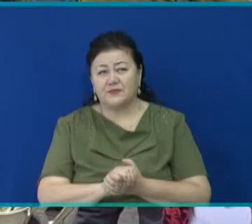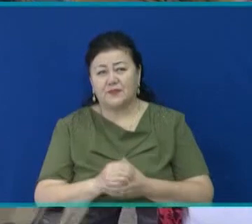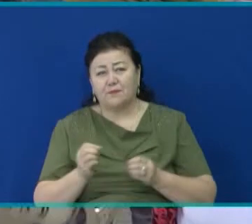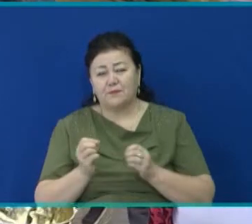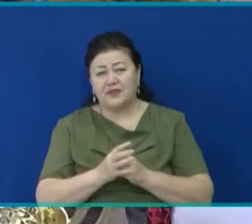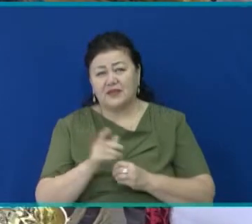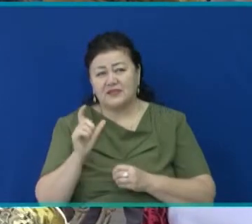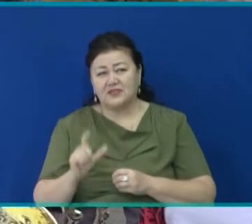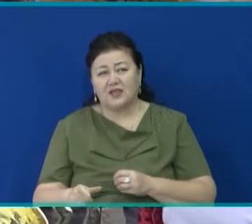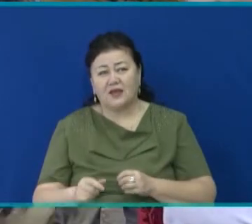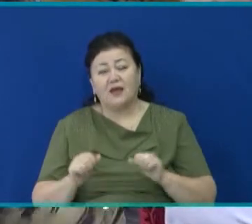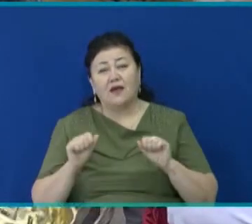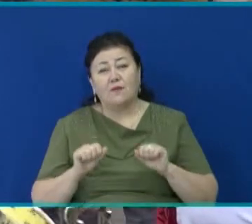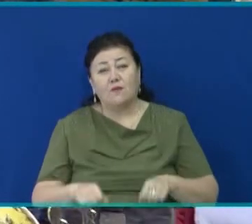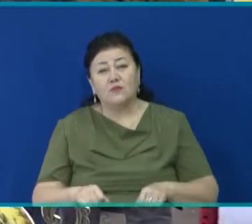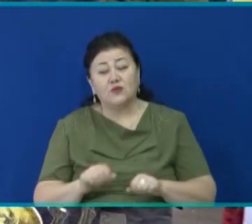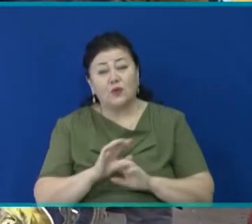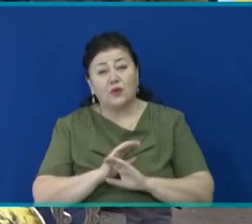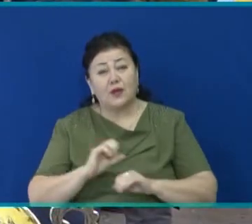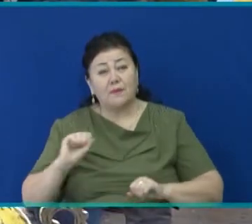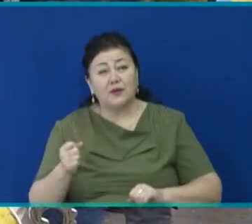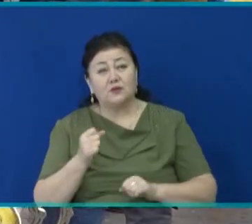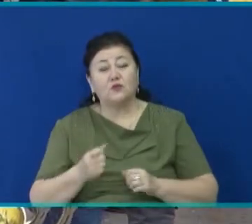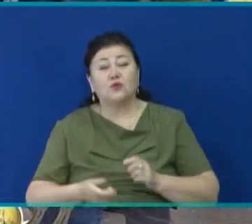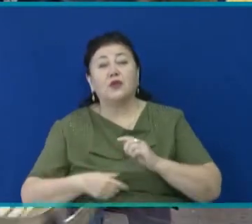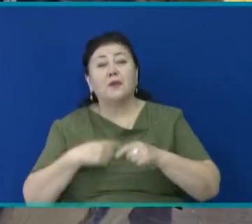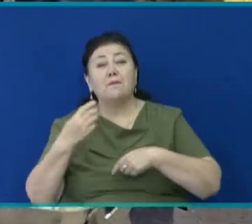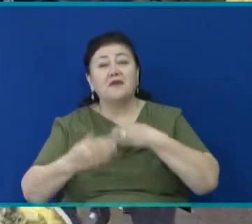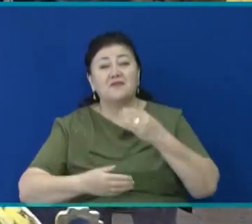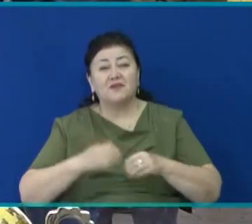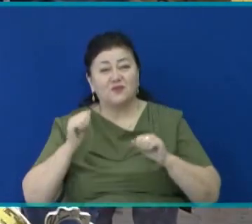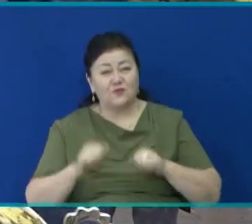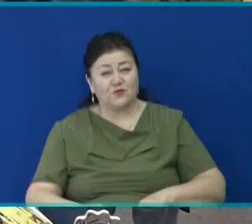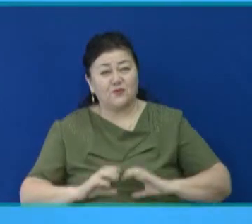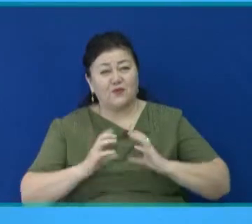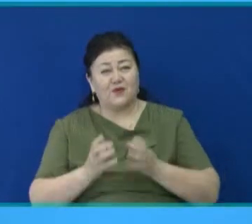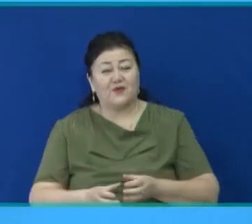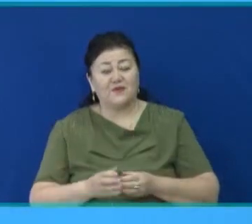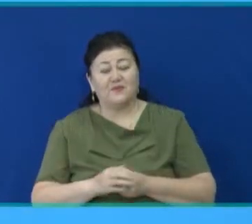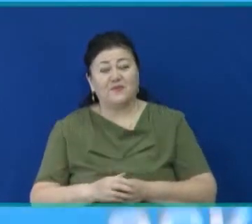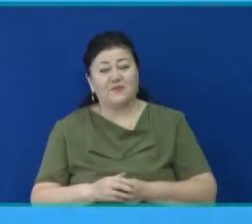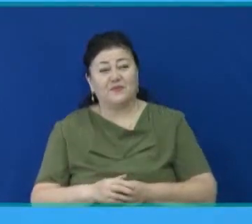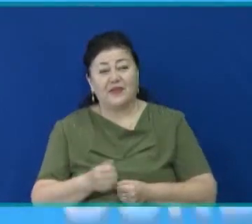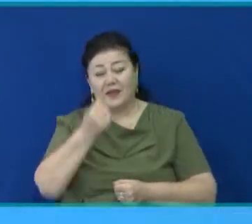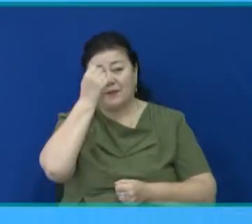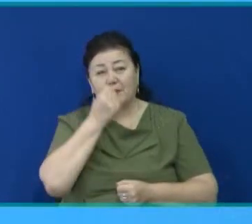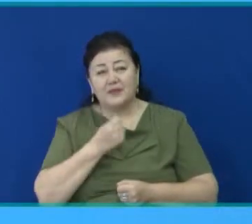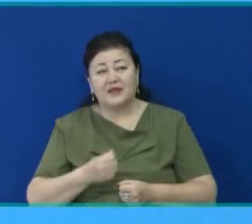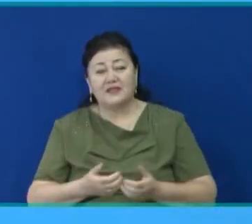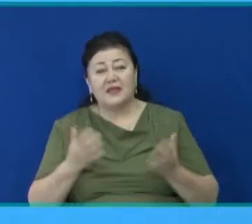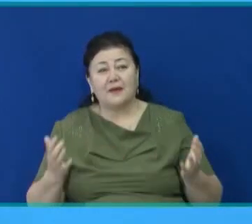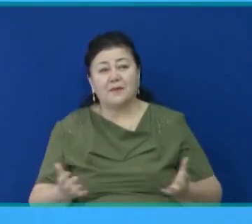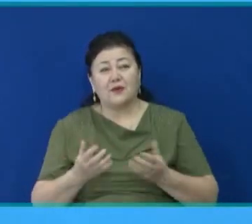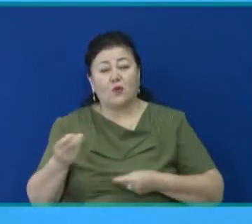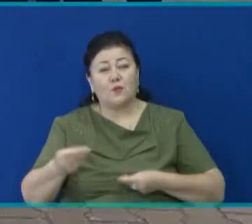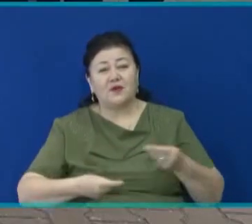человек не только могут победить, они могут и перевернуть этот мир. И нам горы по колено. Благодаря всесторонней поддержке